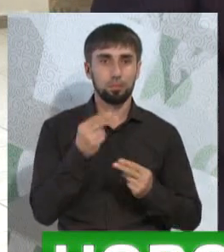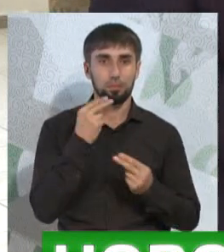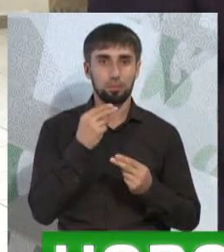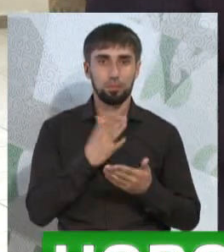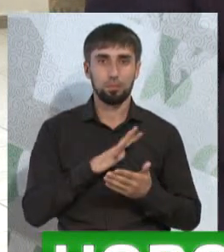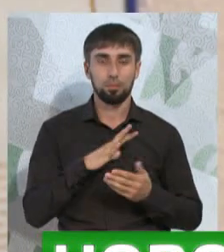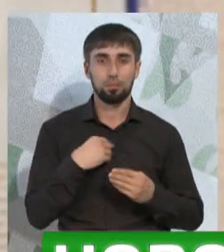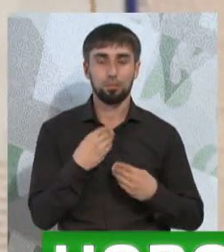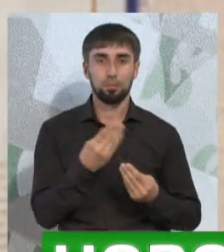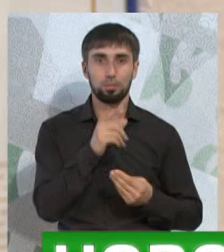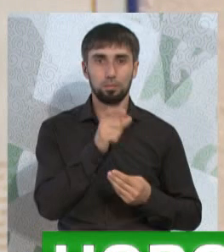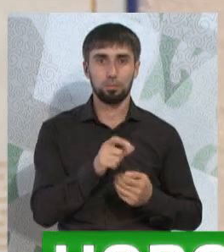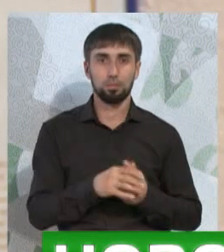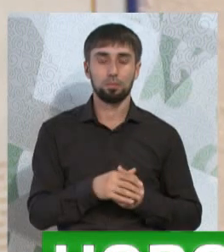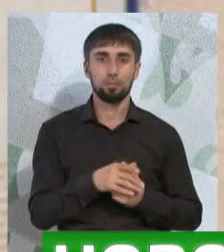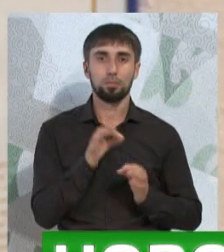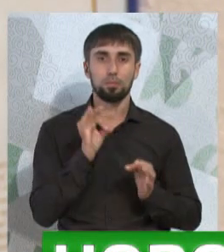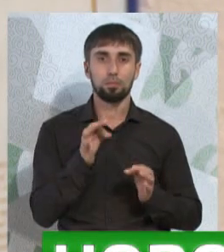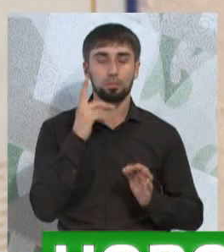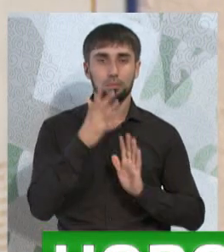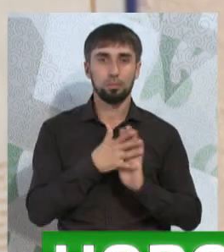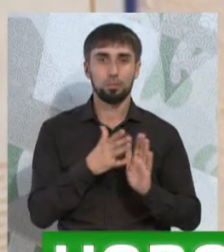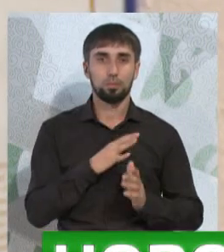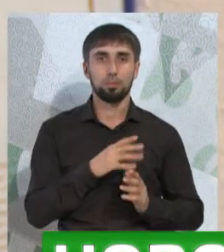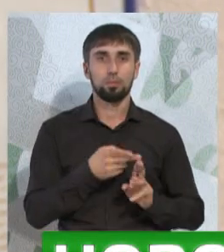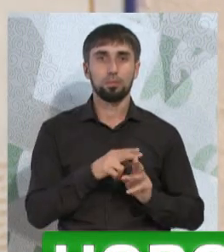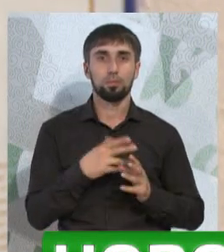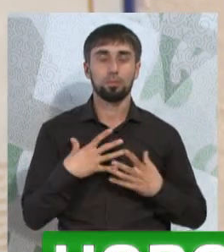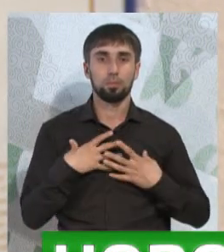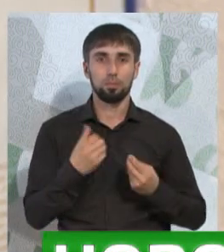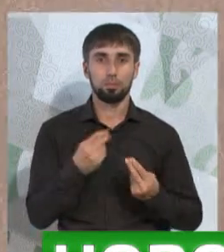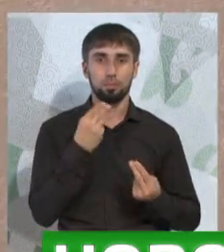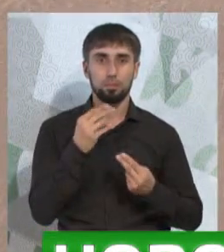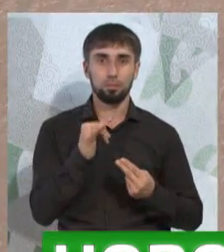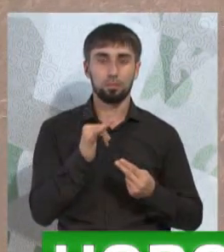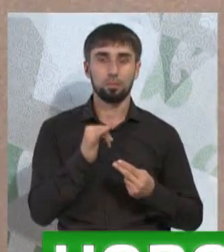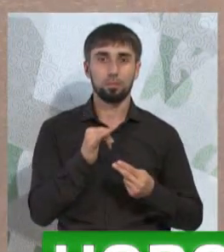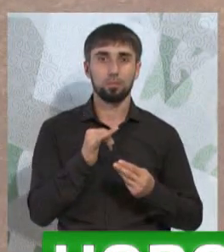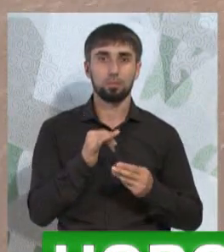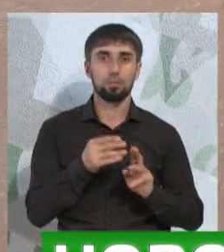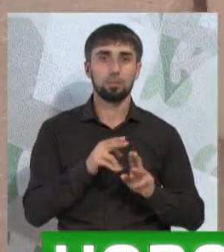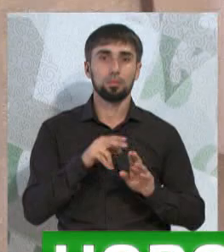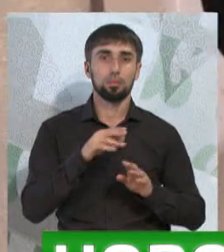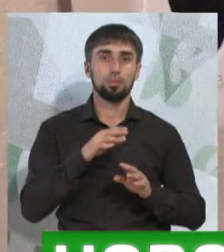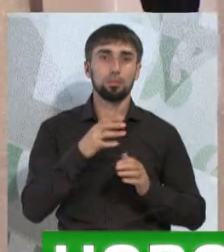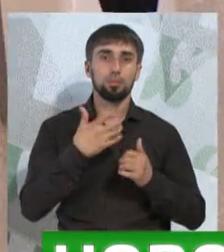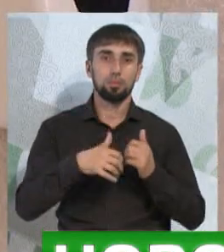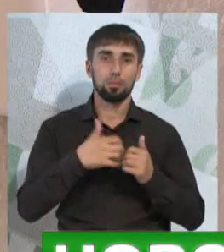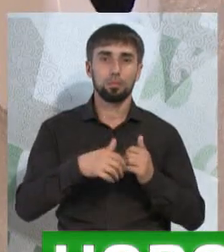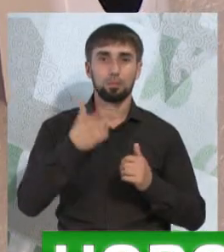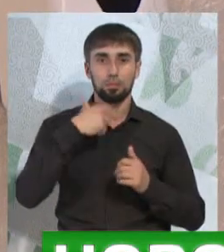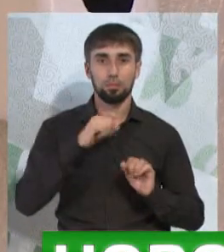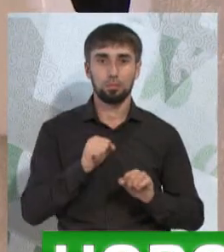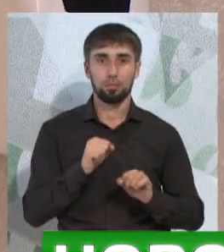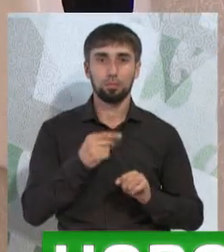эти особенности. Сформировать правильное понимание к здоровому питанию и средствам индивидуальной защиты – вот главная цель сегодняшнего